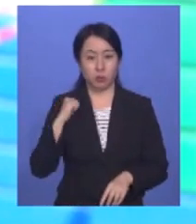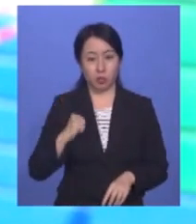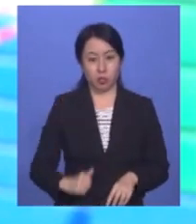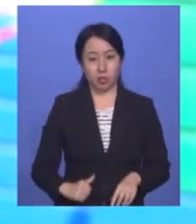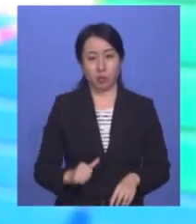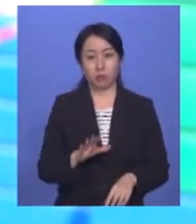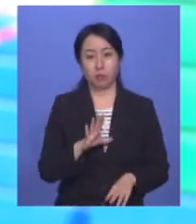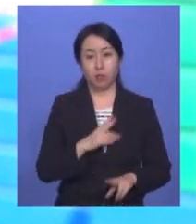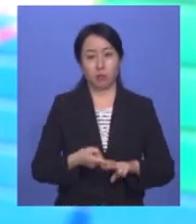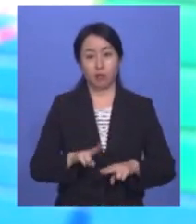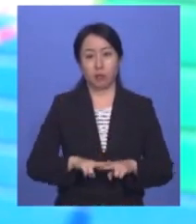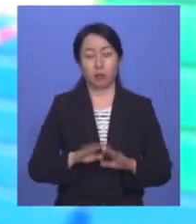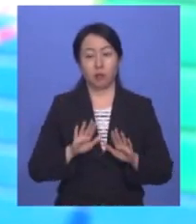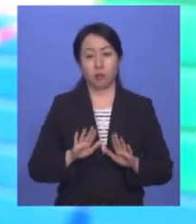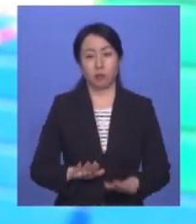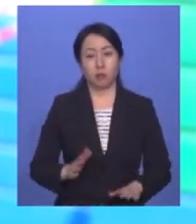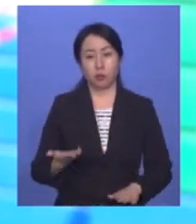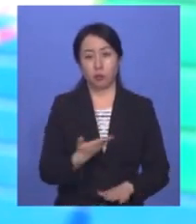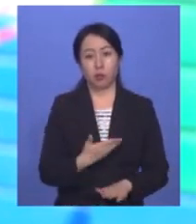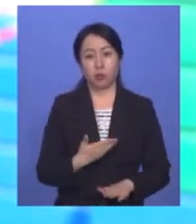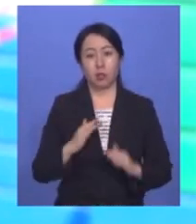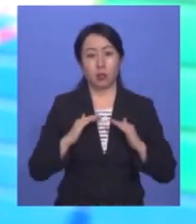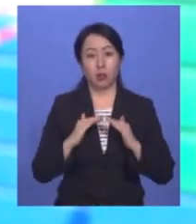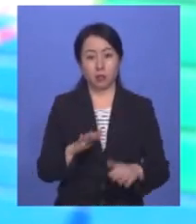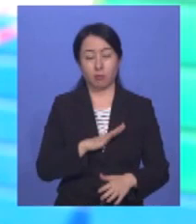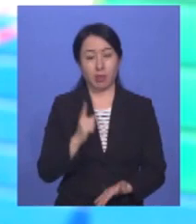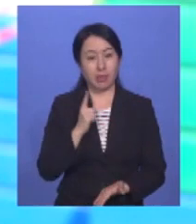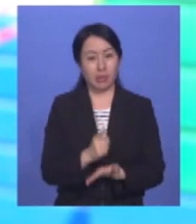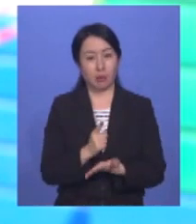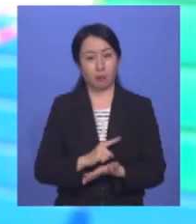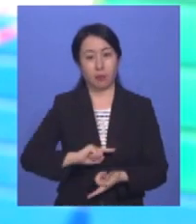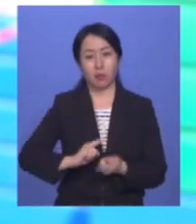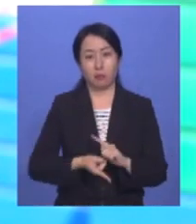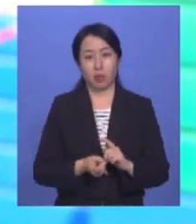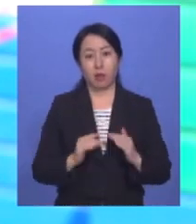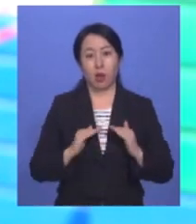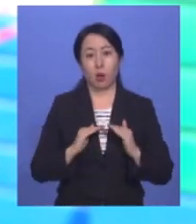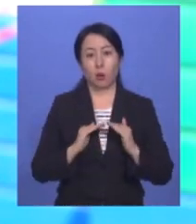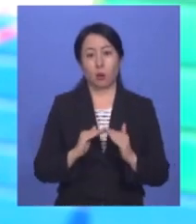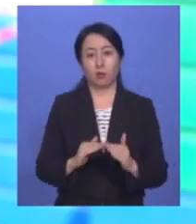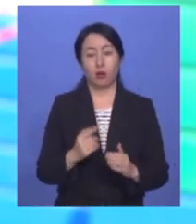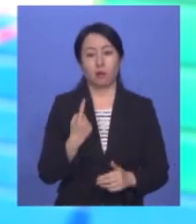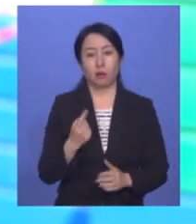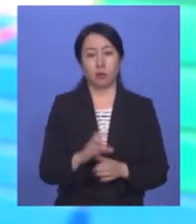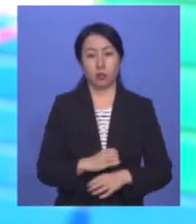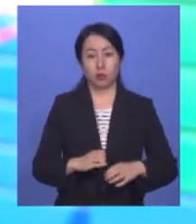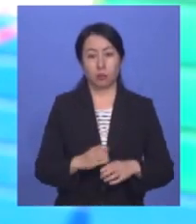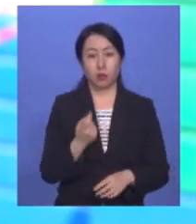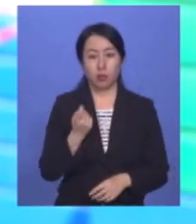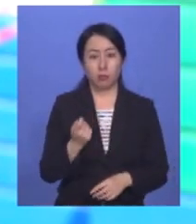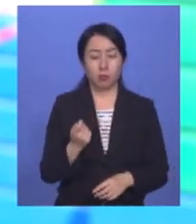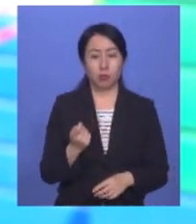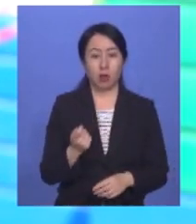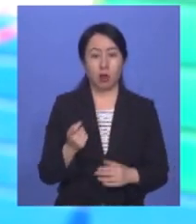потому что в некоторых местах у нас протекала крыша, то есть требовалась замена кровли. В одной из групп было немножко